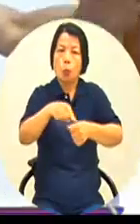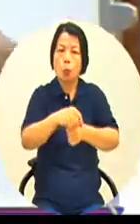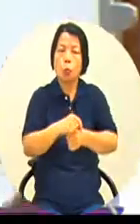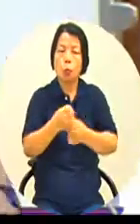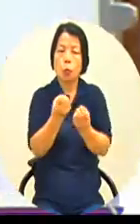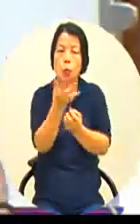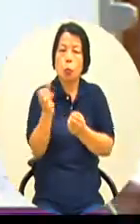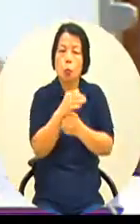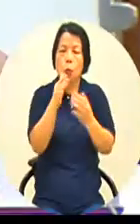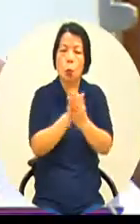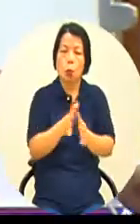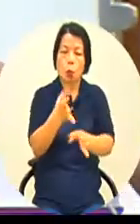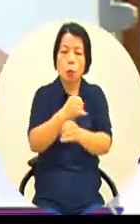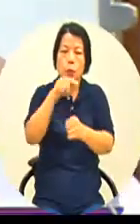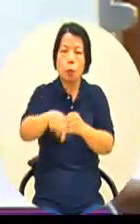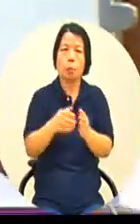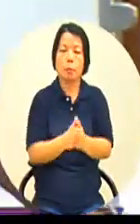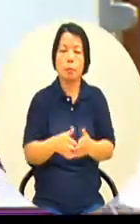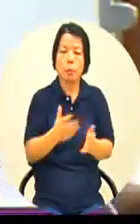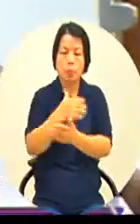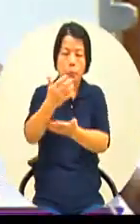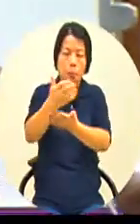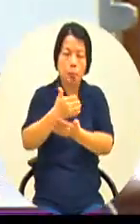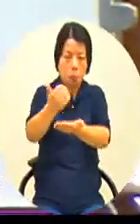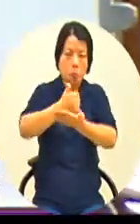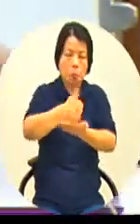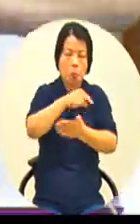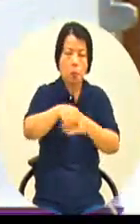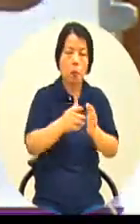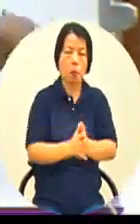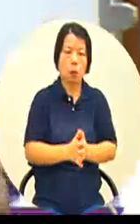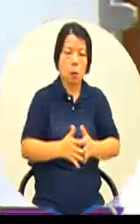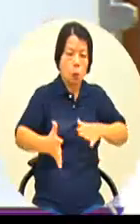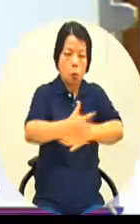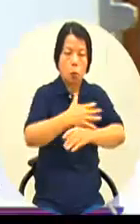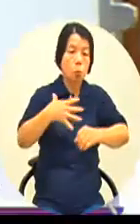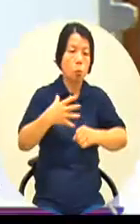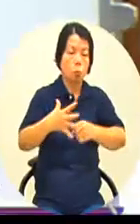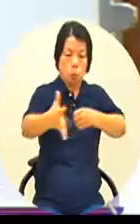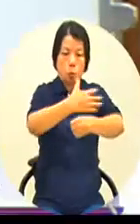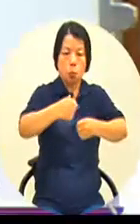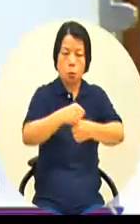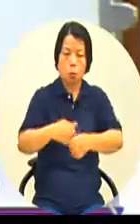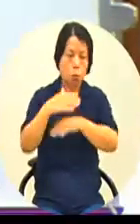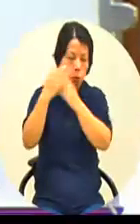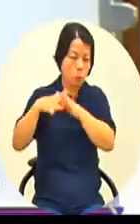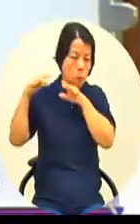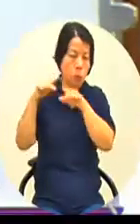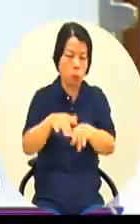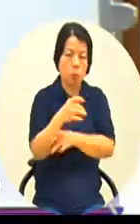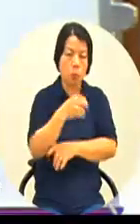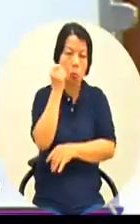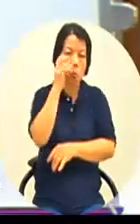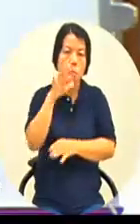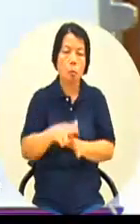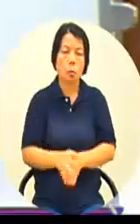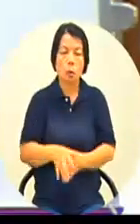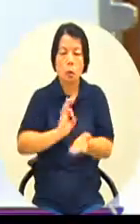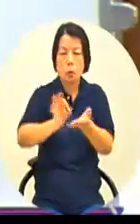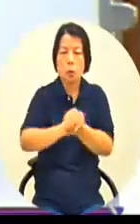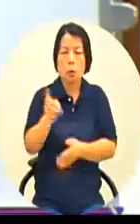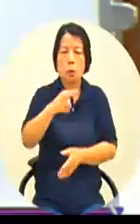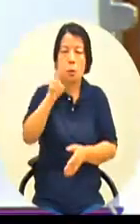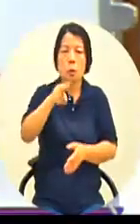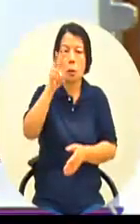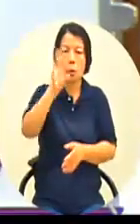来遐唱歌，好遐管市民，包括全省的人拢去啊。结果他花了2000万，你敢知